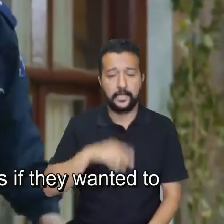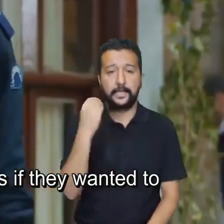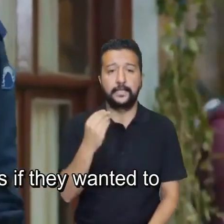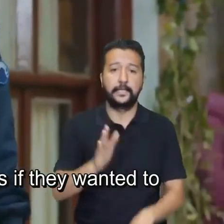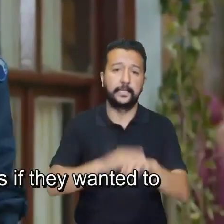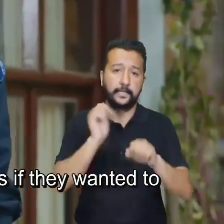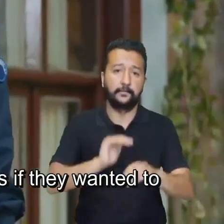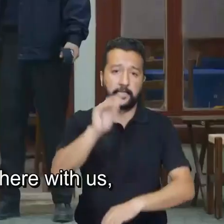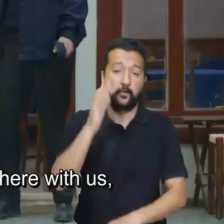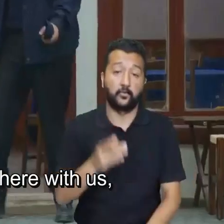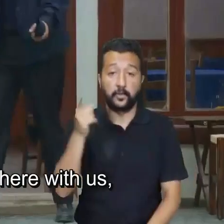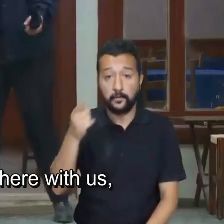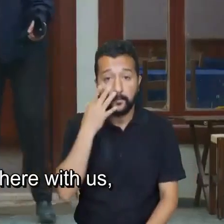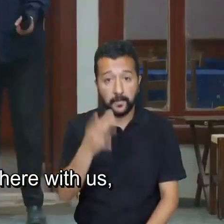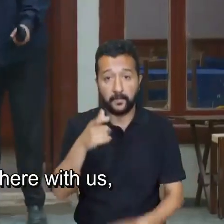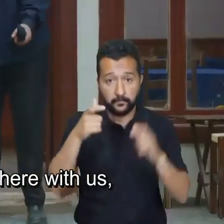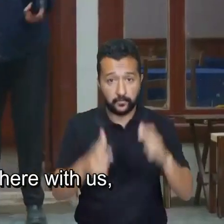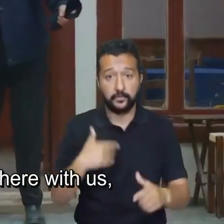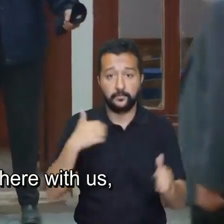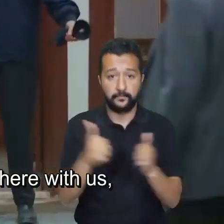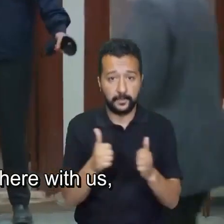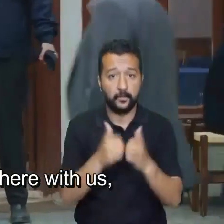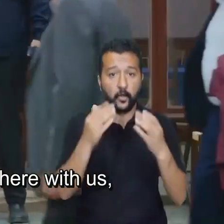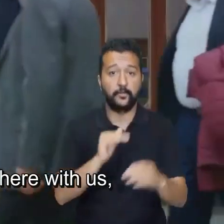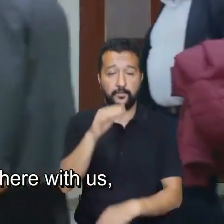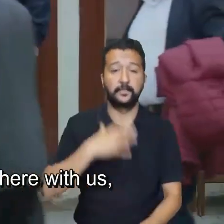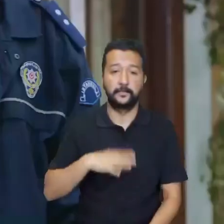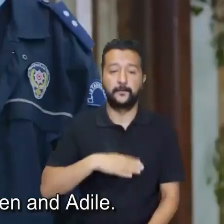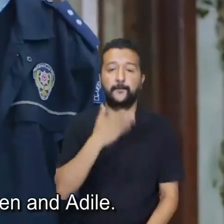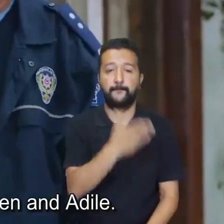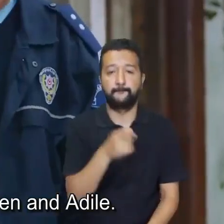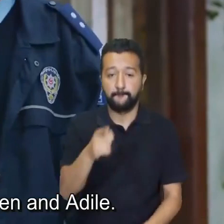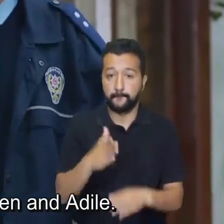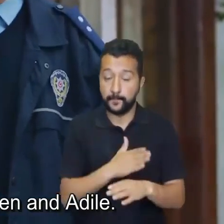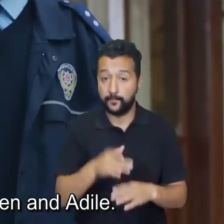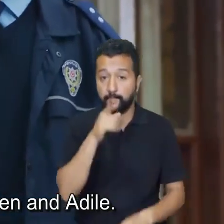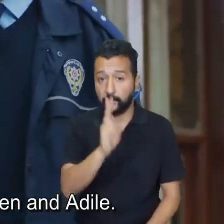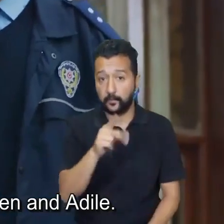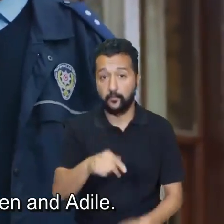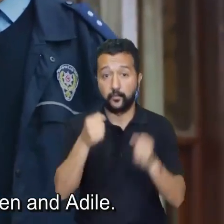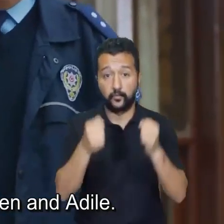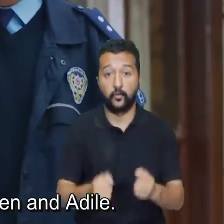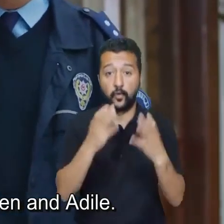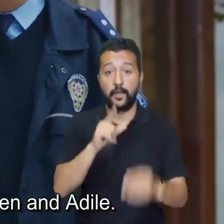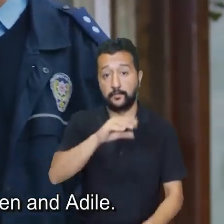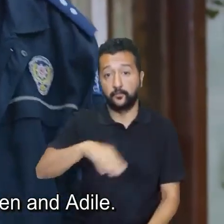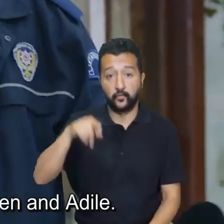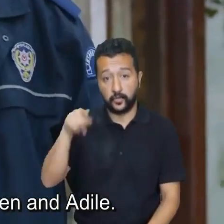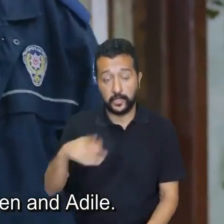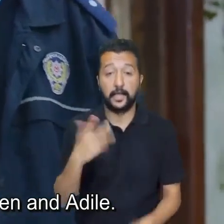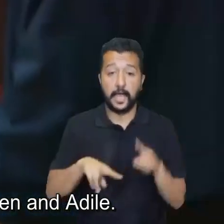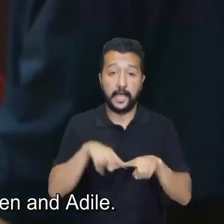daha iyi yerlerde yaşayabilirler. Ama belli ki burada bizimle bizler gibi yaşamak istiyorlar. Bu sebeple senin de burada olman gerek, çocukların